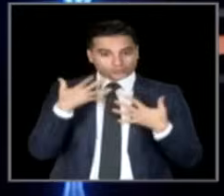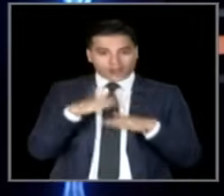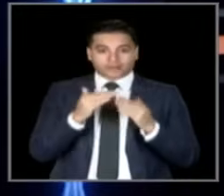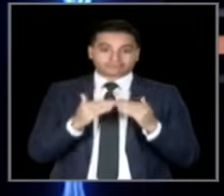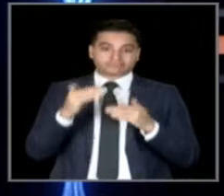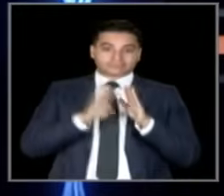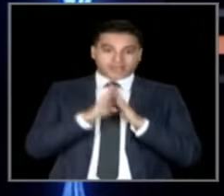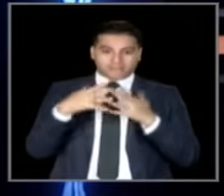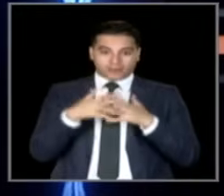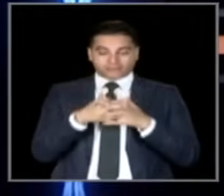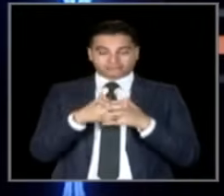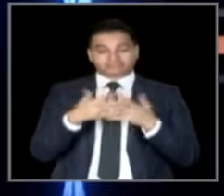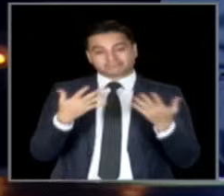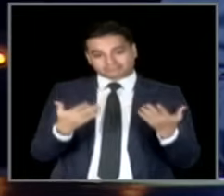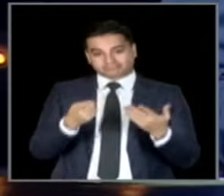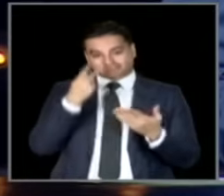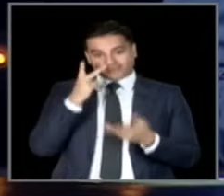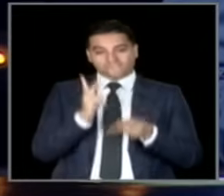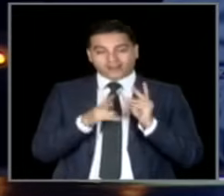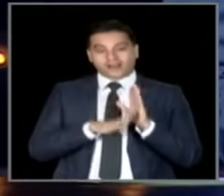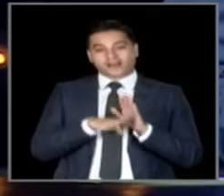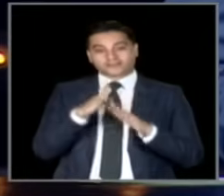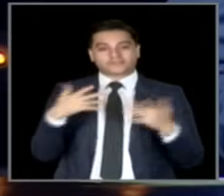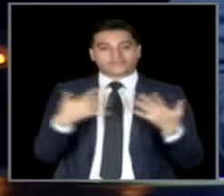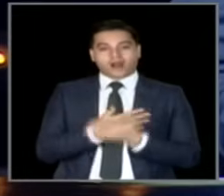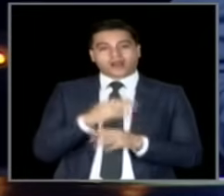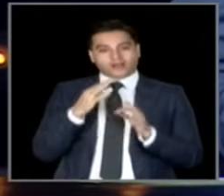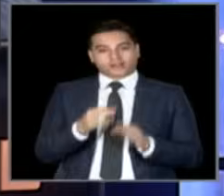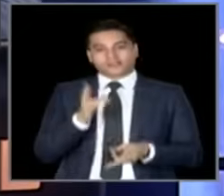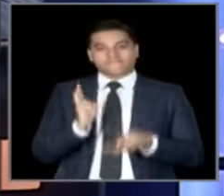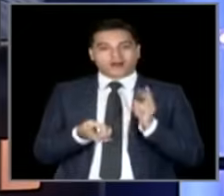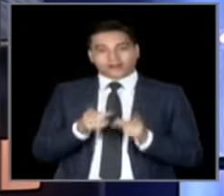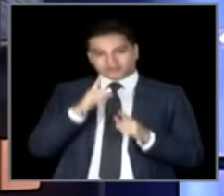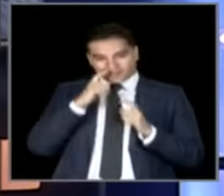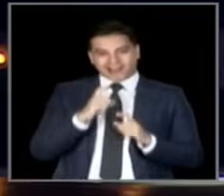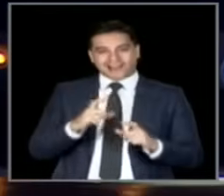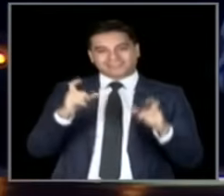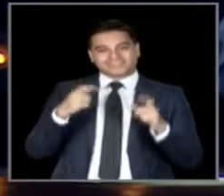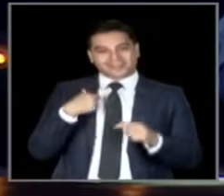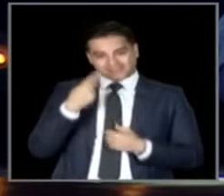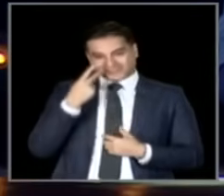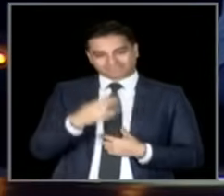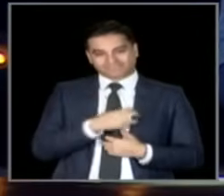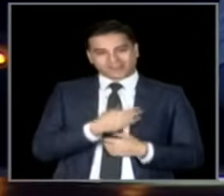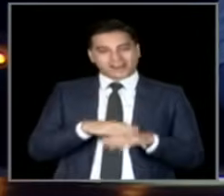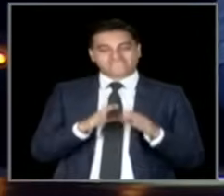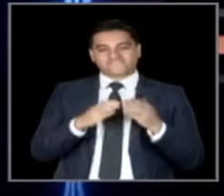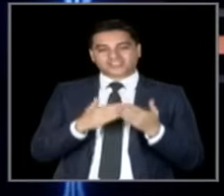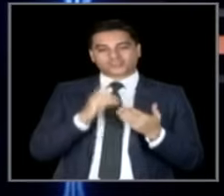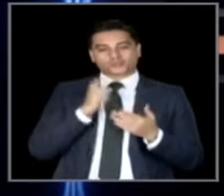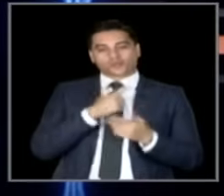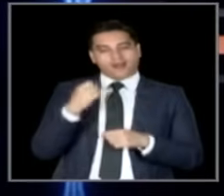تأهلتوا؟ يعني كان فرح يعني. انتوا عملتوا فرح في الاستوديو. انا صعب عليا فريق سوهاج